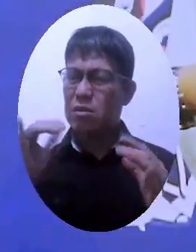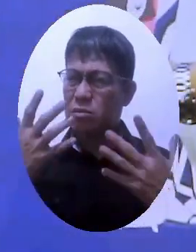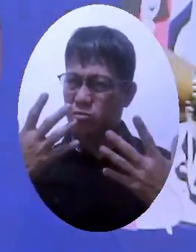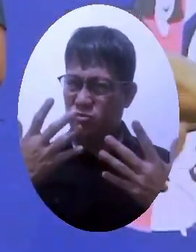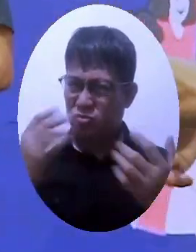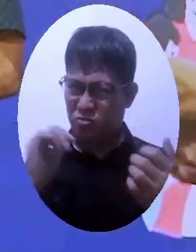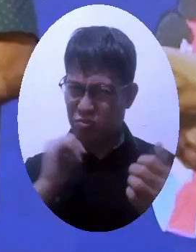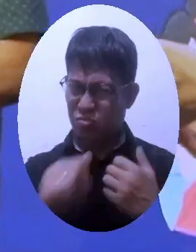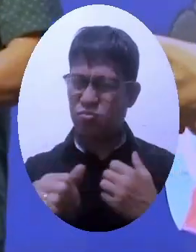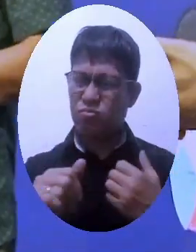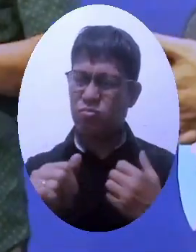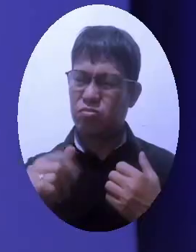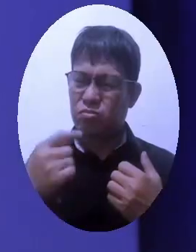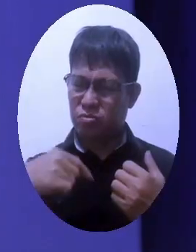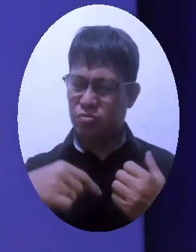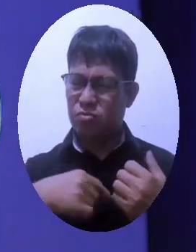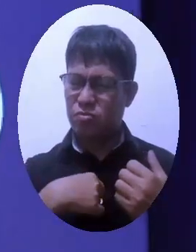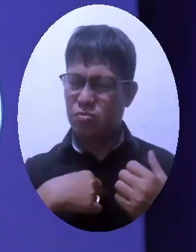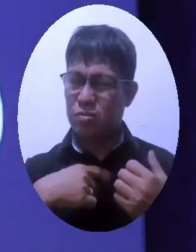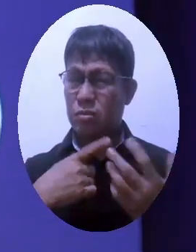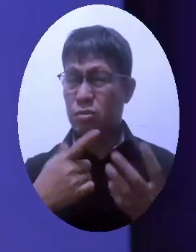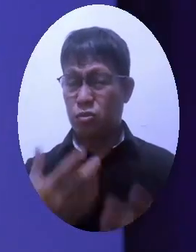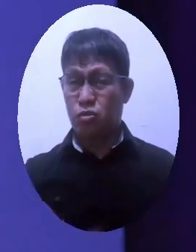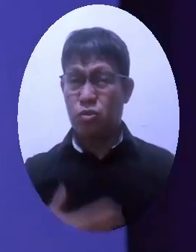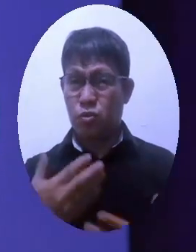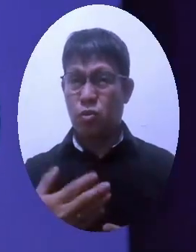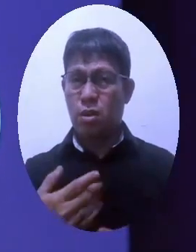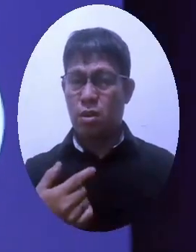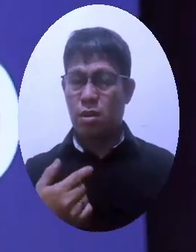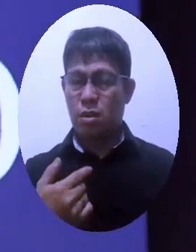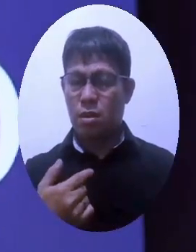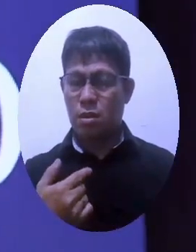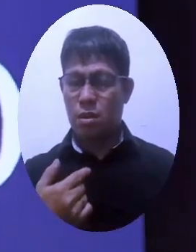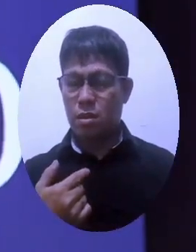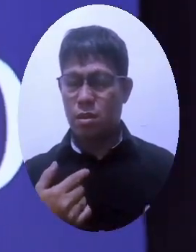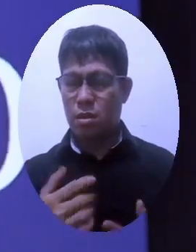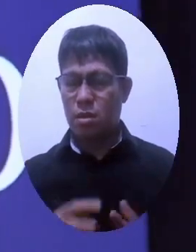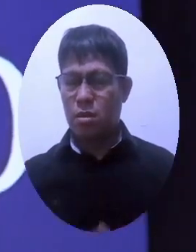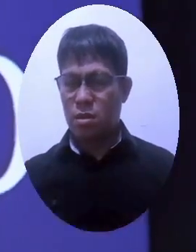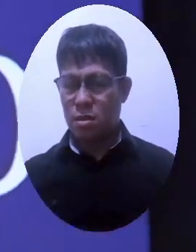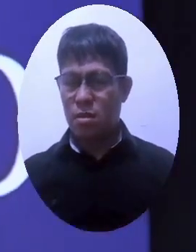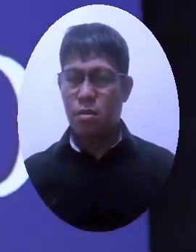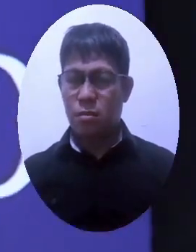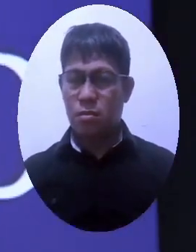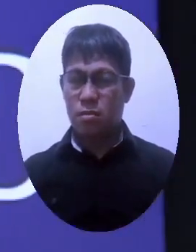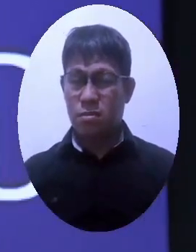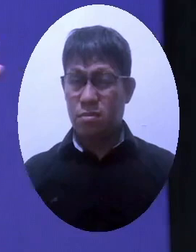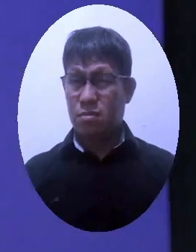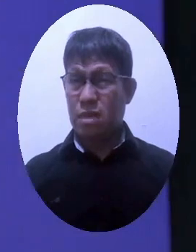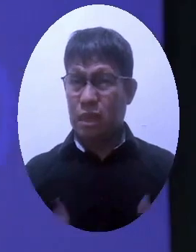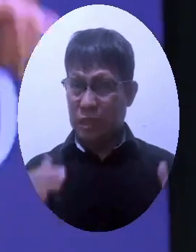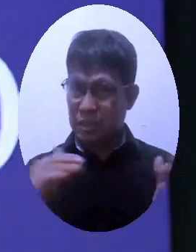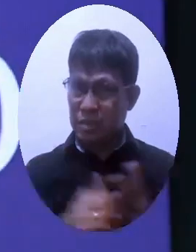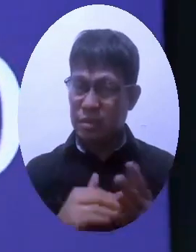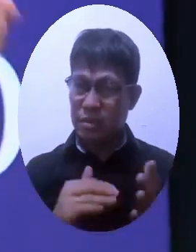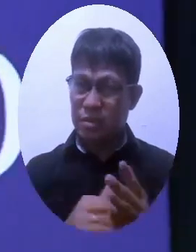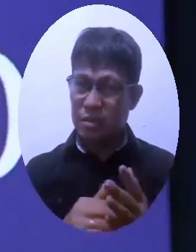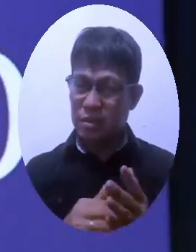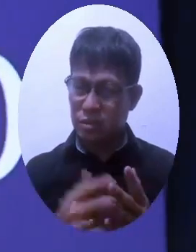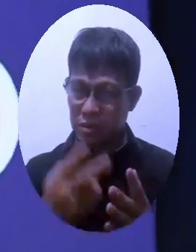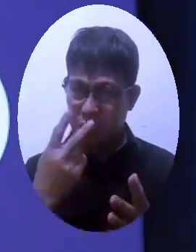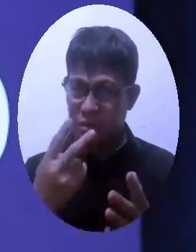natin. Uy, natutuwa na way muli